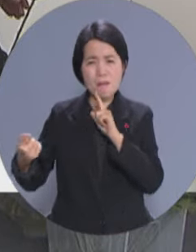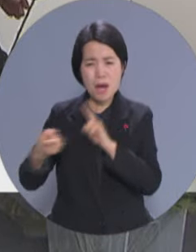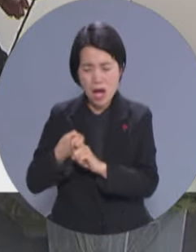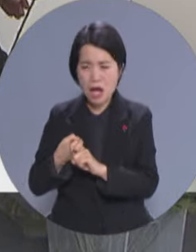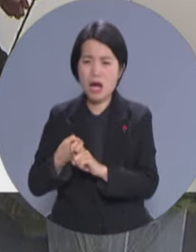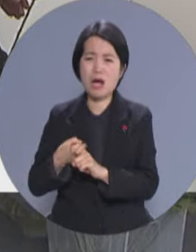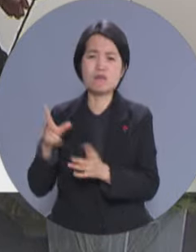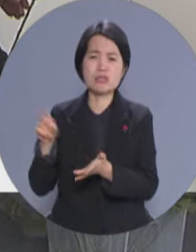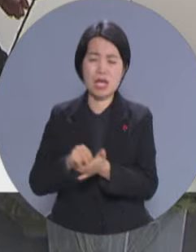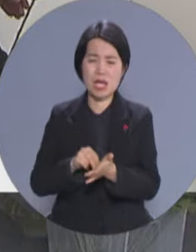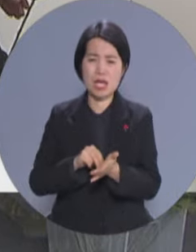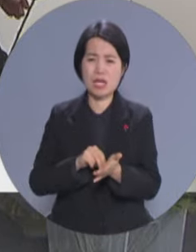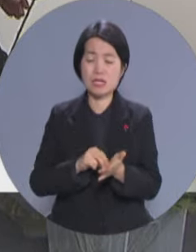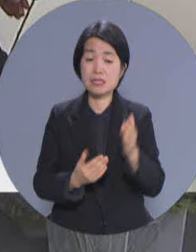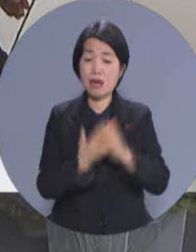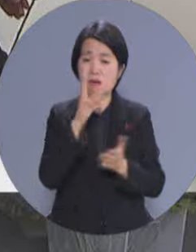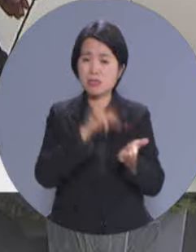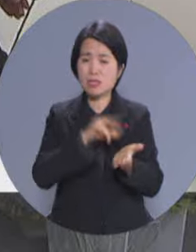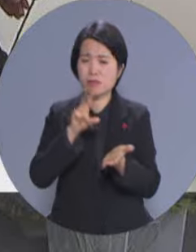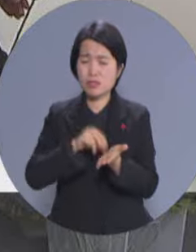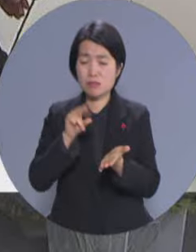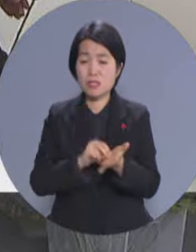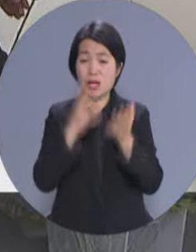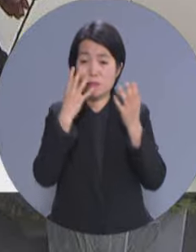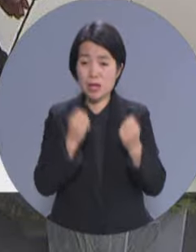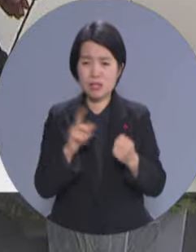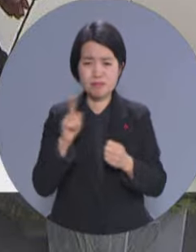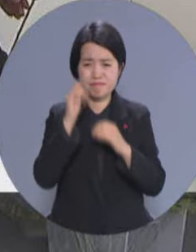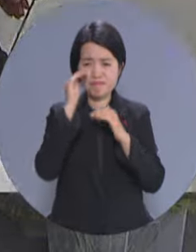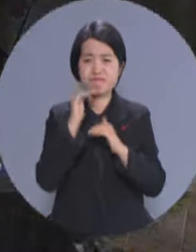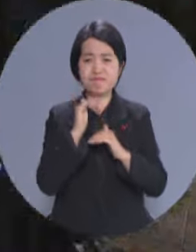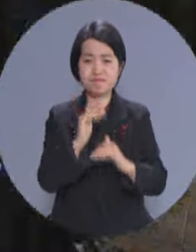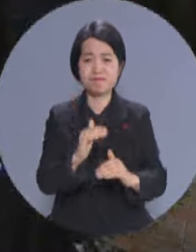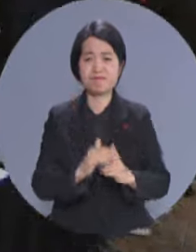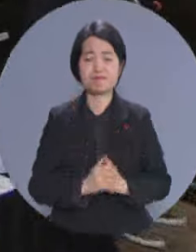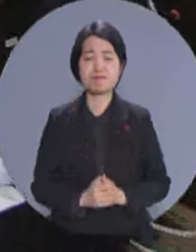산인 형국입니다. 김주희 기자가 보도합니다.